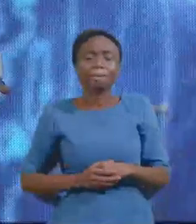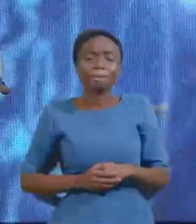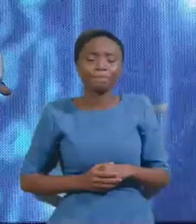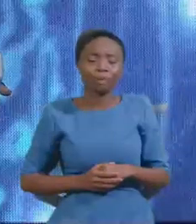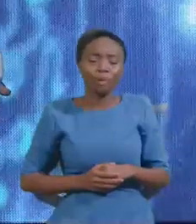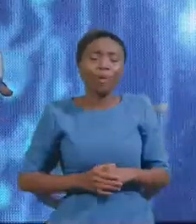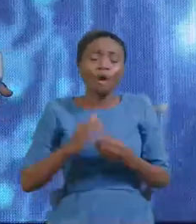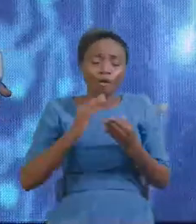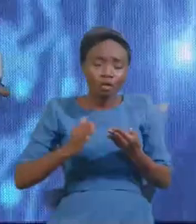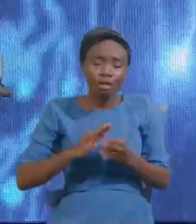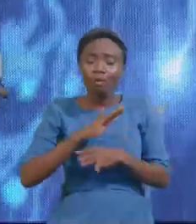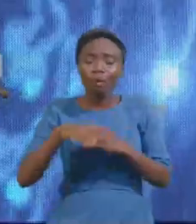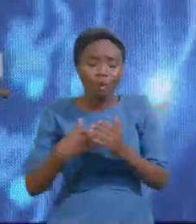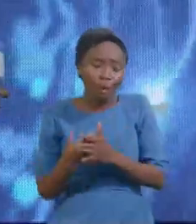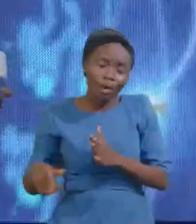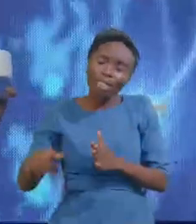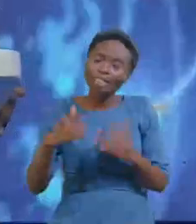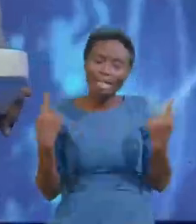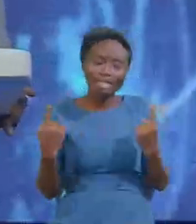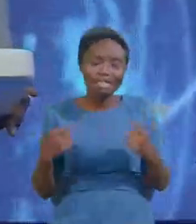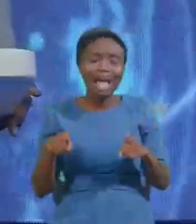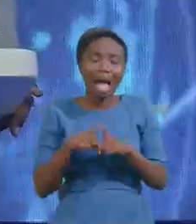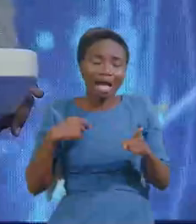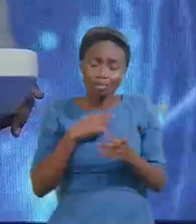Le pardon du roi des rois, des seigneurs des seigneurs.